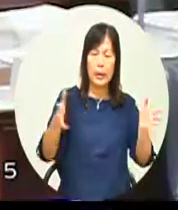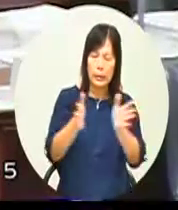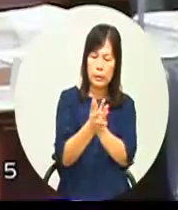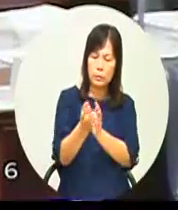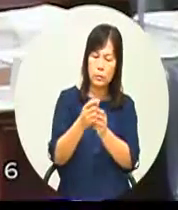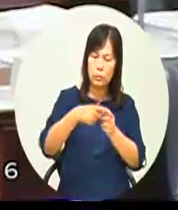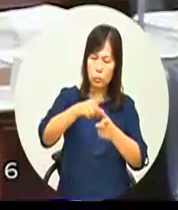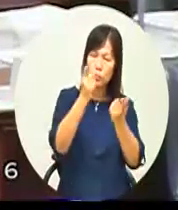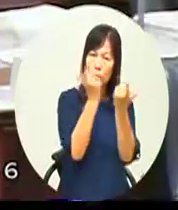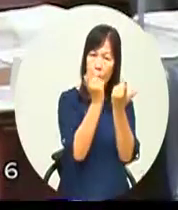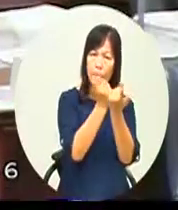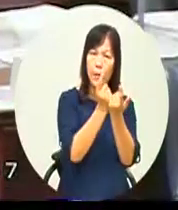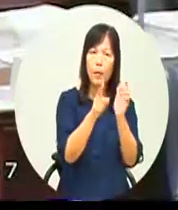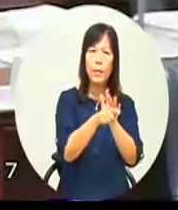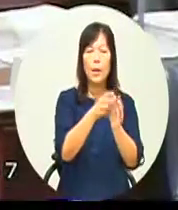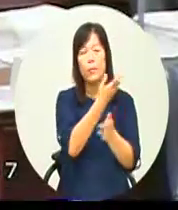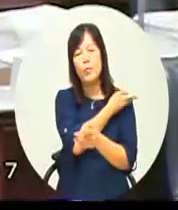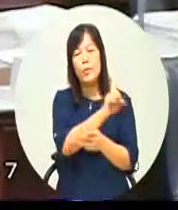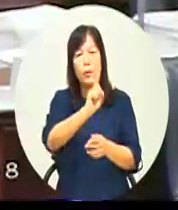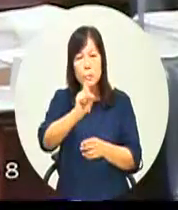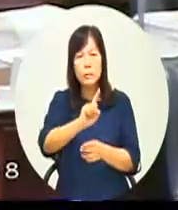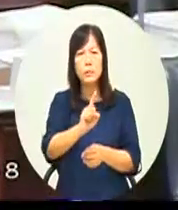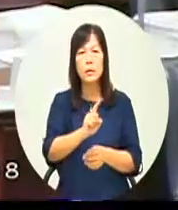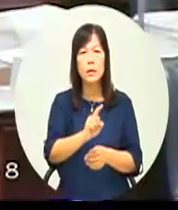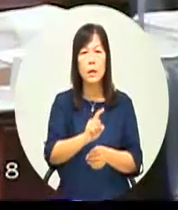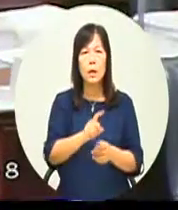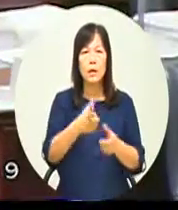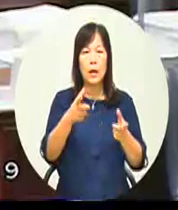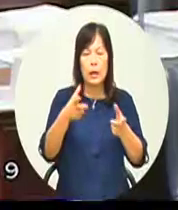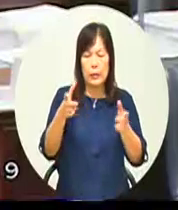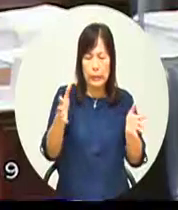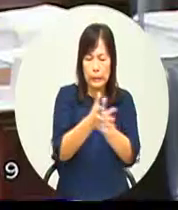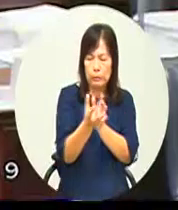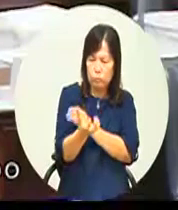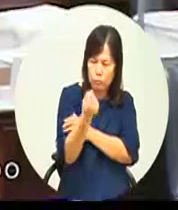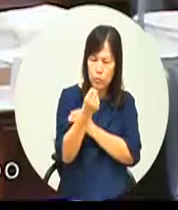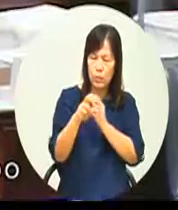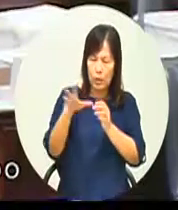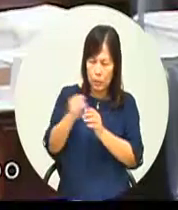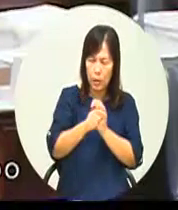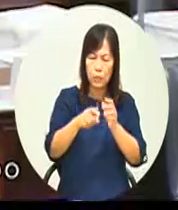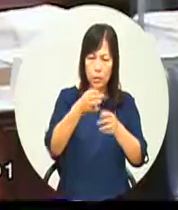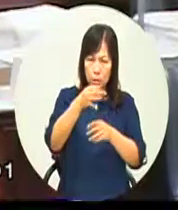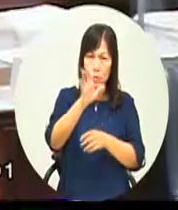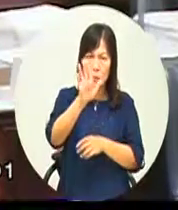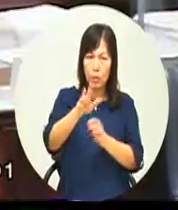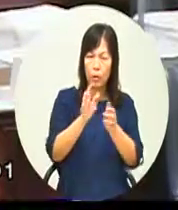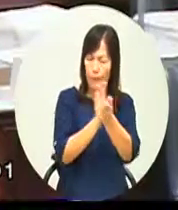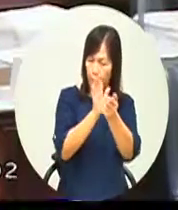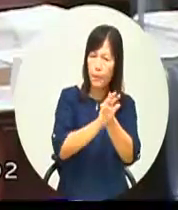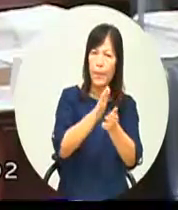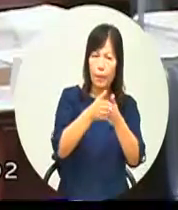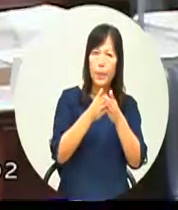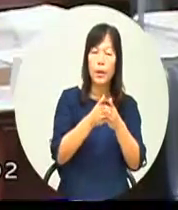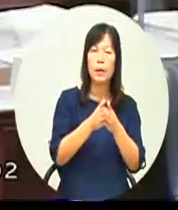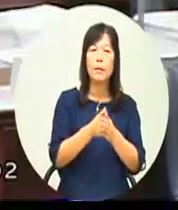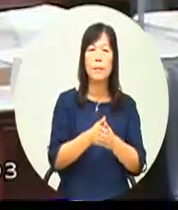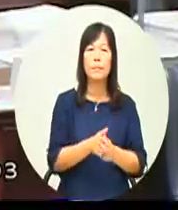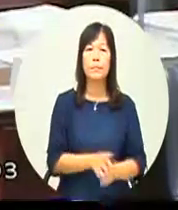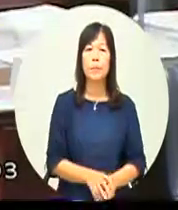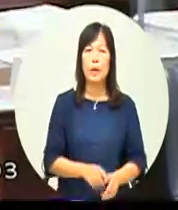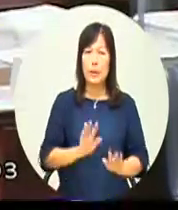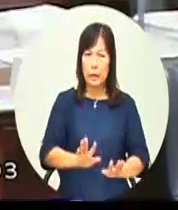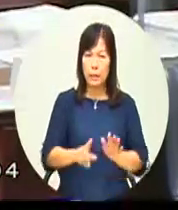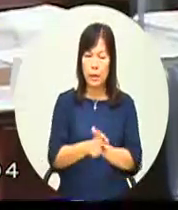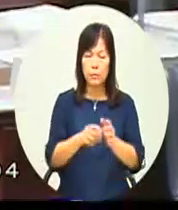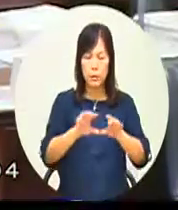台北体，不管是行政部门还是立法部门，咱做伙来争取相关的预算、相关的支持。因为我相信，现在